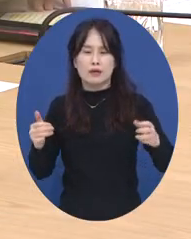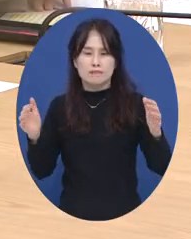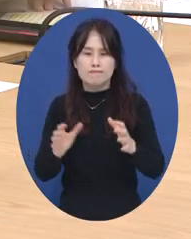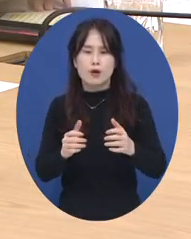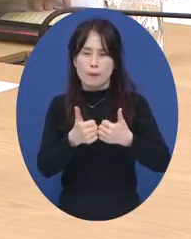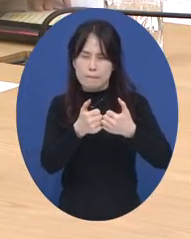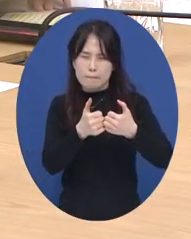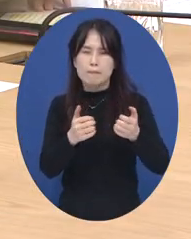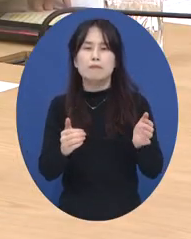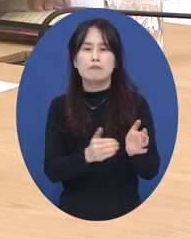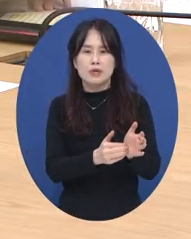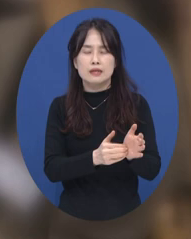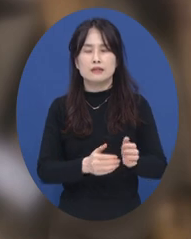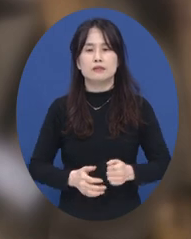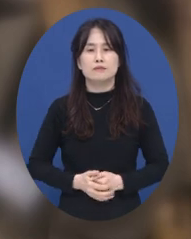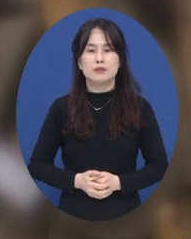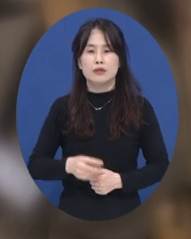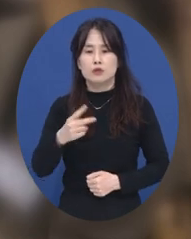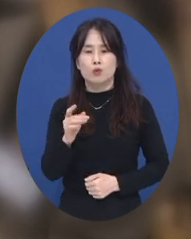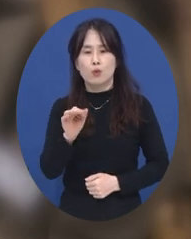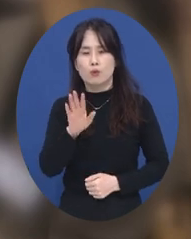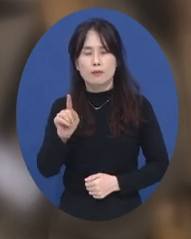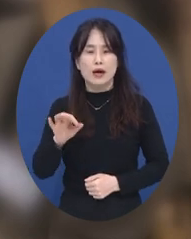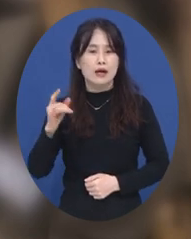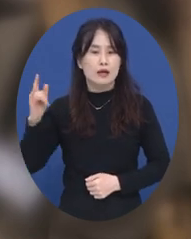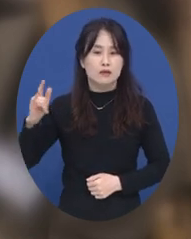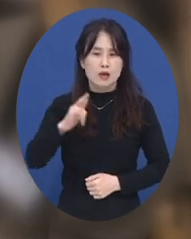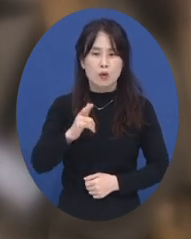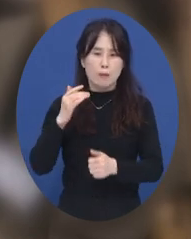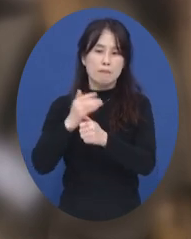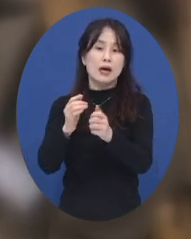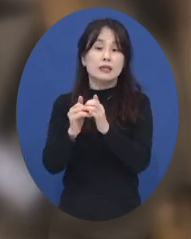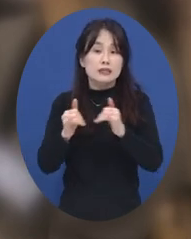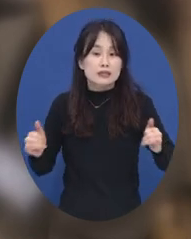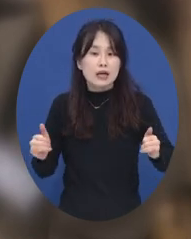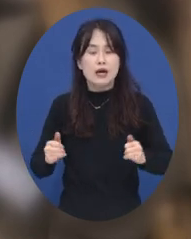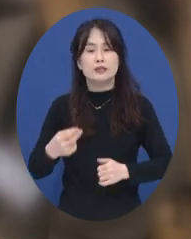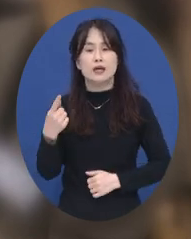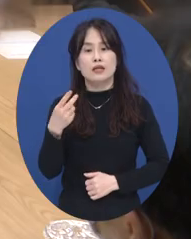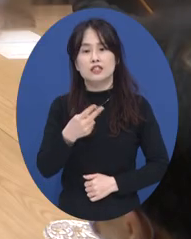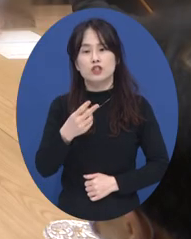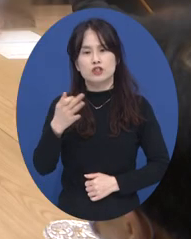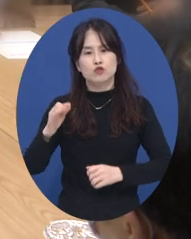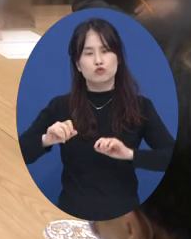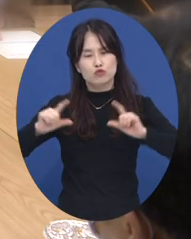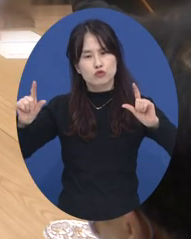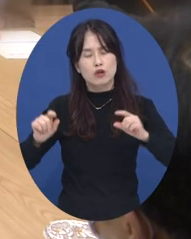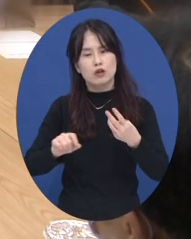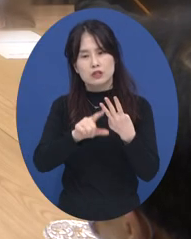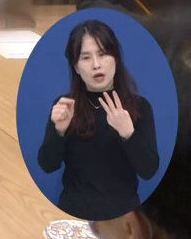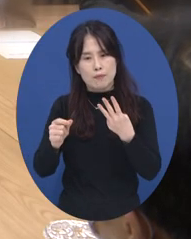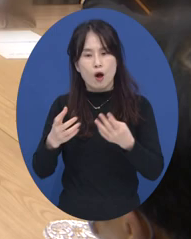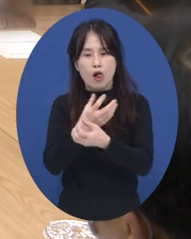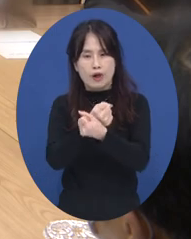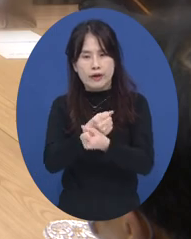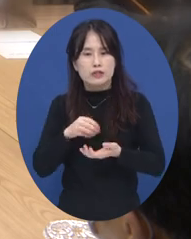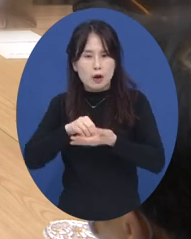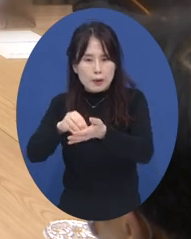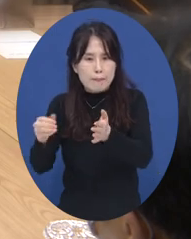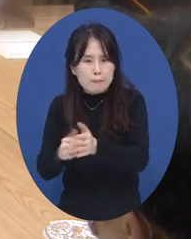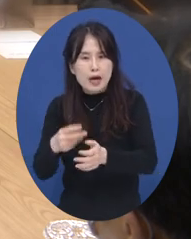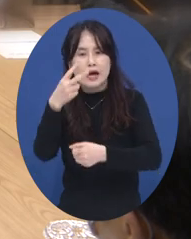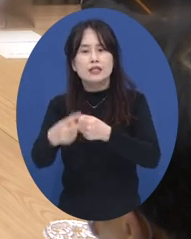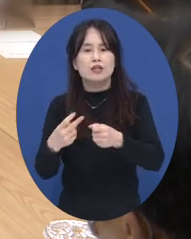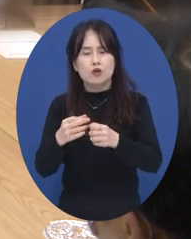이같은 뜻을 밝혔습니다 동방항공 해직 승무원들은 2019년 3월 계약직으로 입사한 이래 약